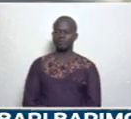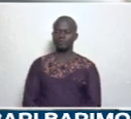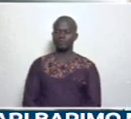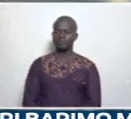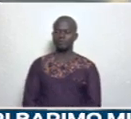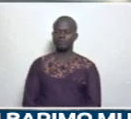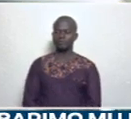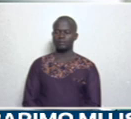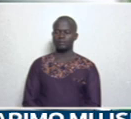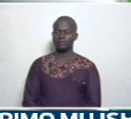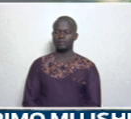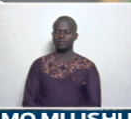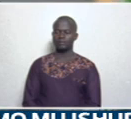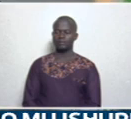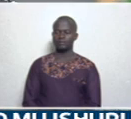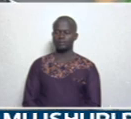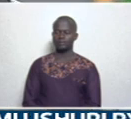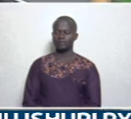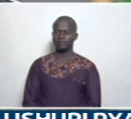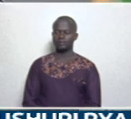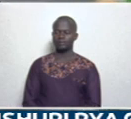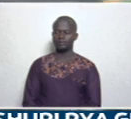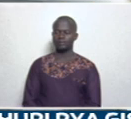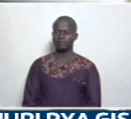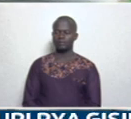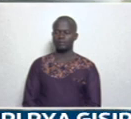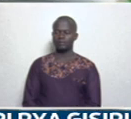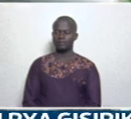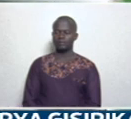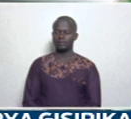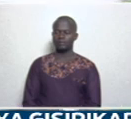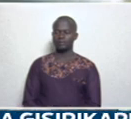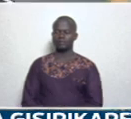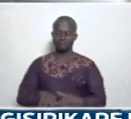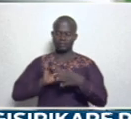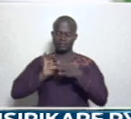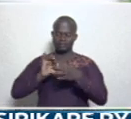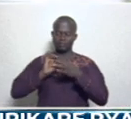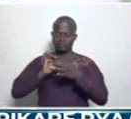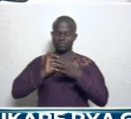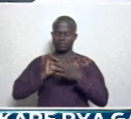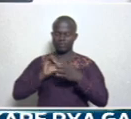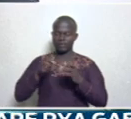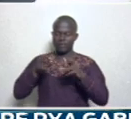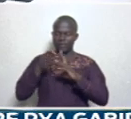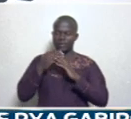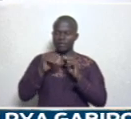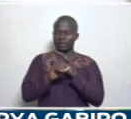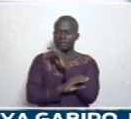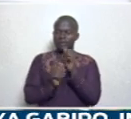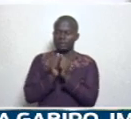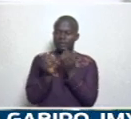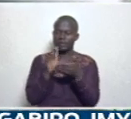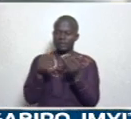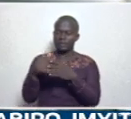nations and between different services, between the police, ubufatanye bugomba kuba hagati y'ibihugu muri serivisi